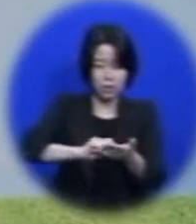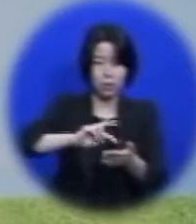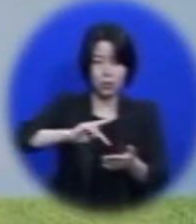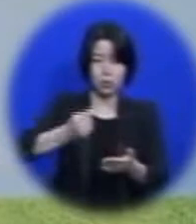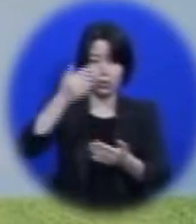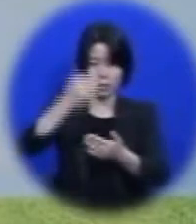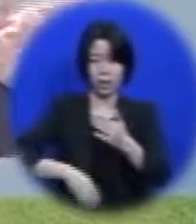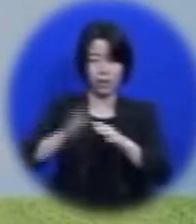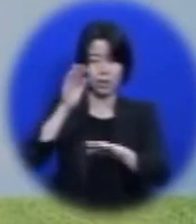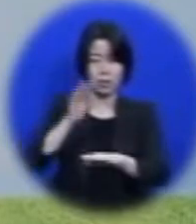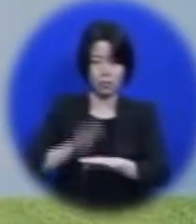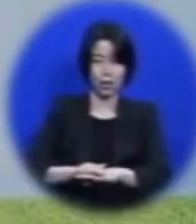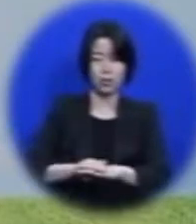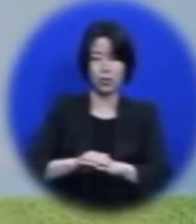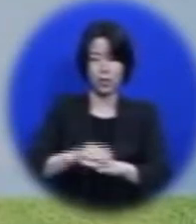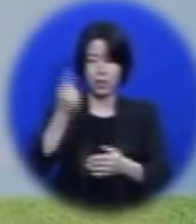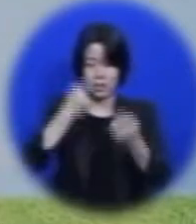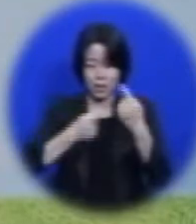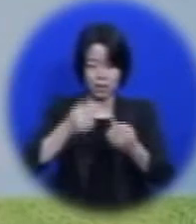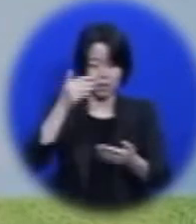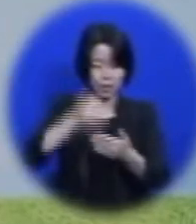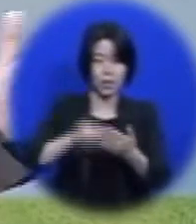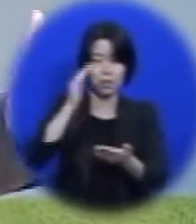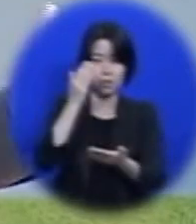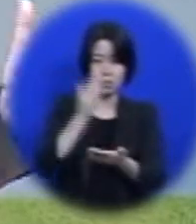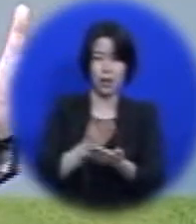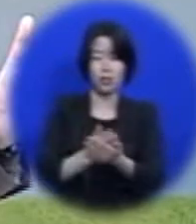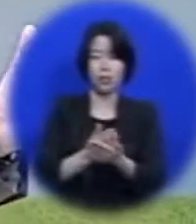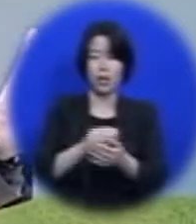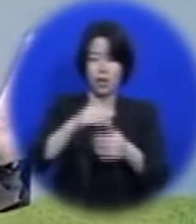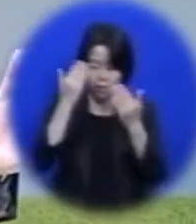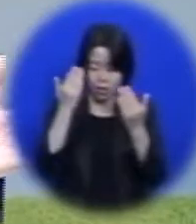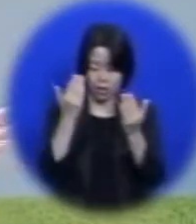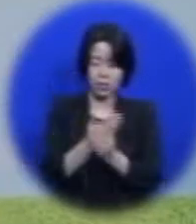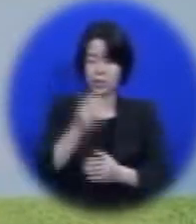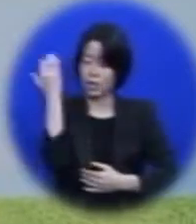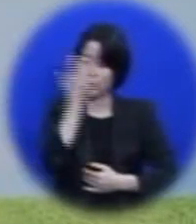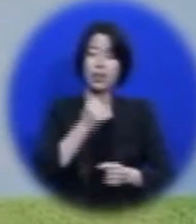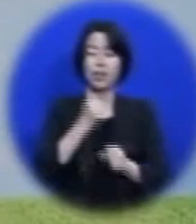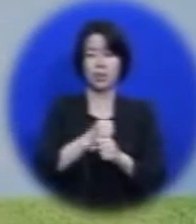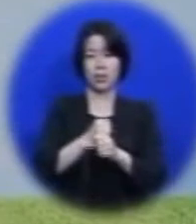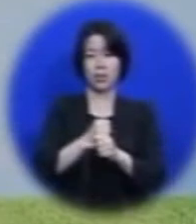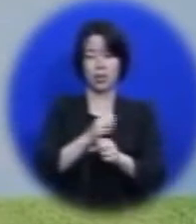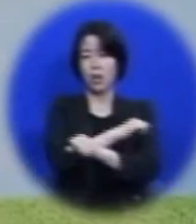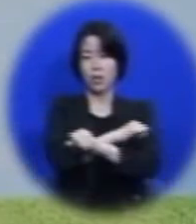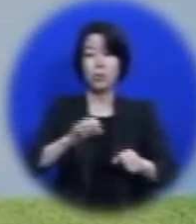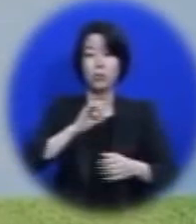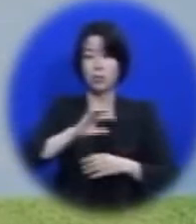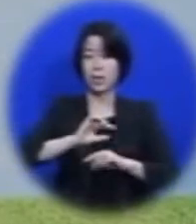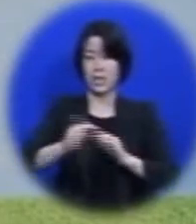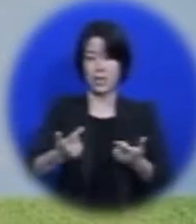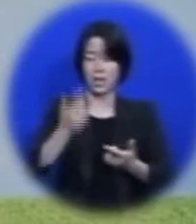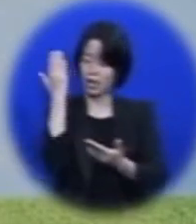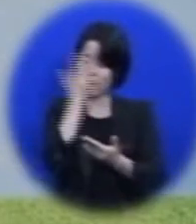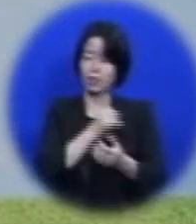말고 흔적도 남겨놓지 말고 아예 깨끗하게 만들어달라는 거예요. 용서만 해달라는 게 아니고.